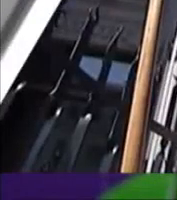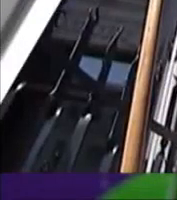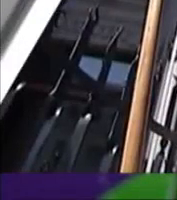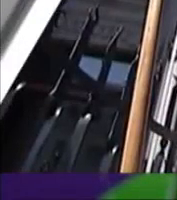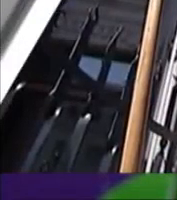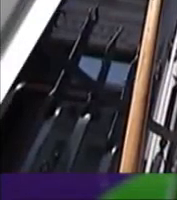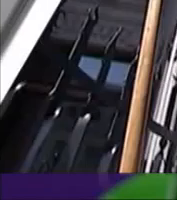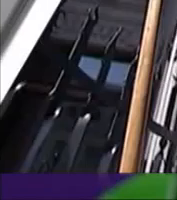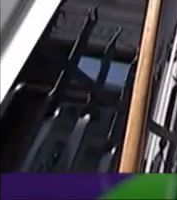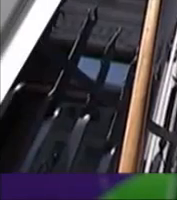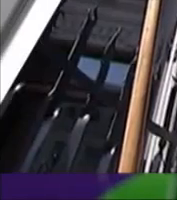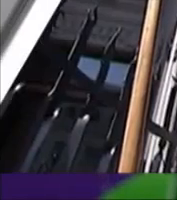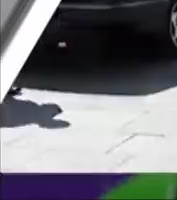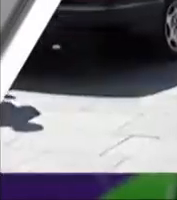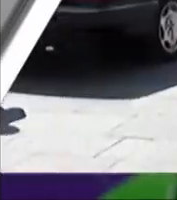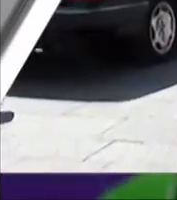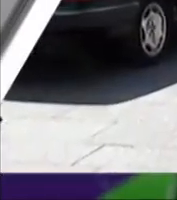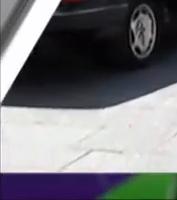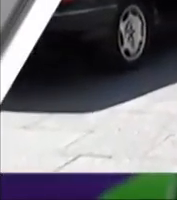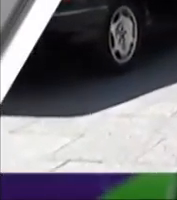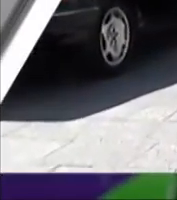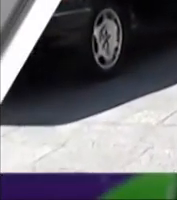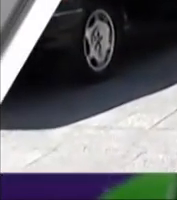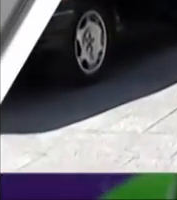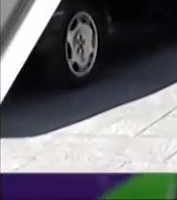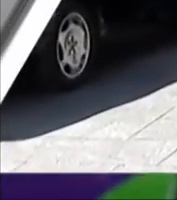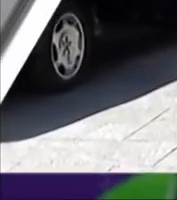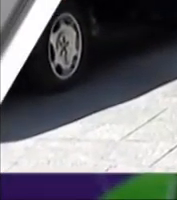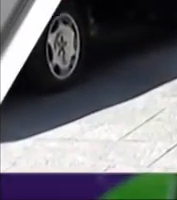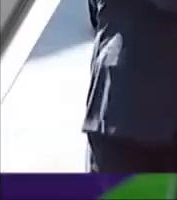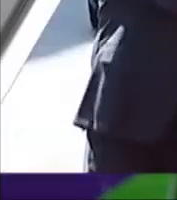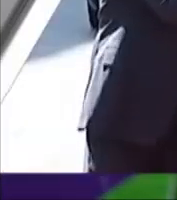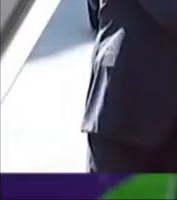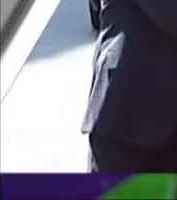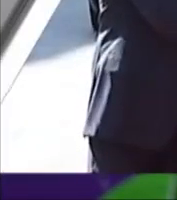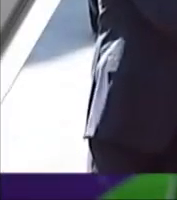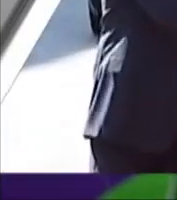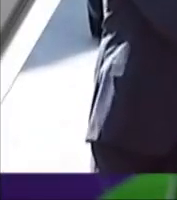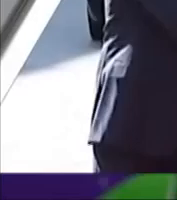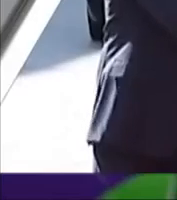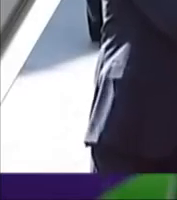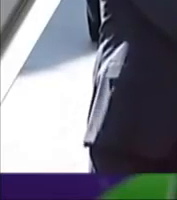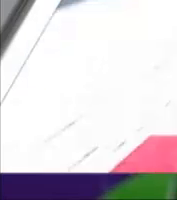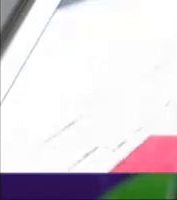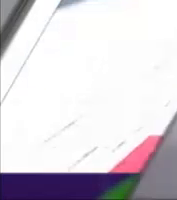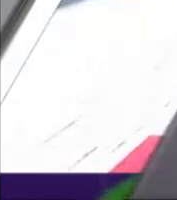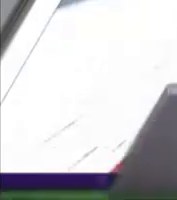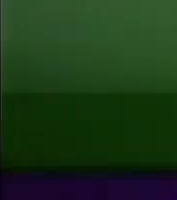У Києві завершився саміт Україна-ЄС. Що очікує влада від Євросоюзу і що заявили гості зі Старого світу?